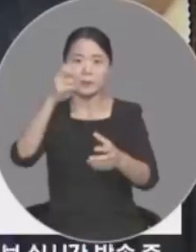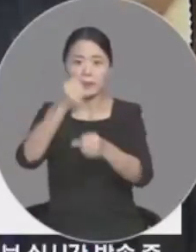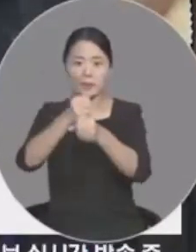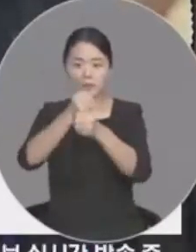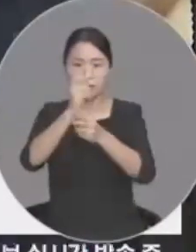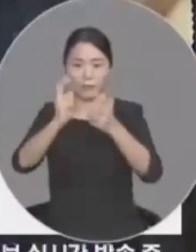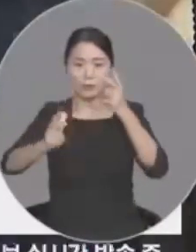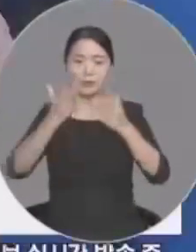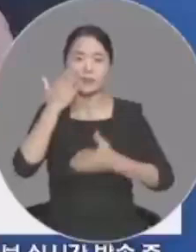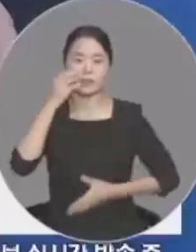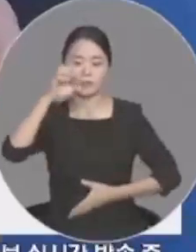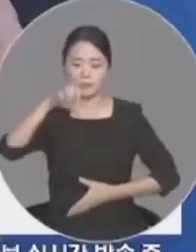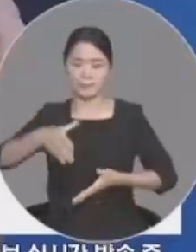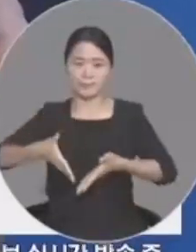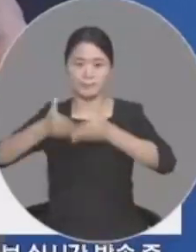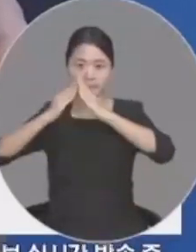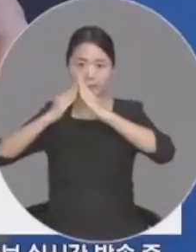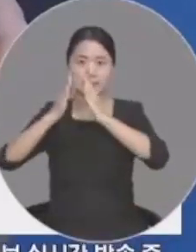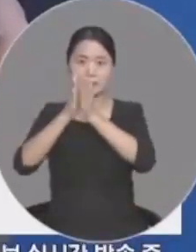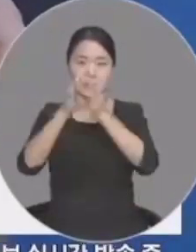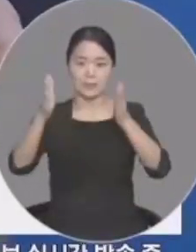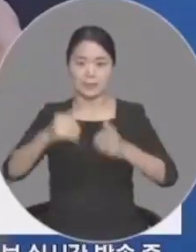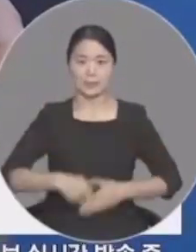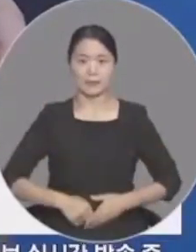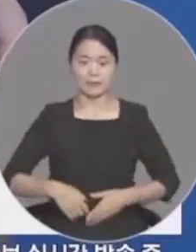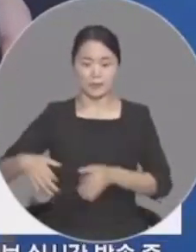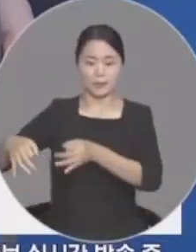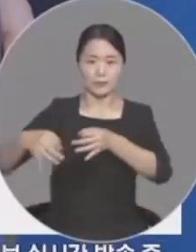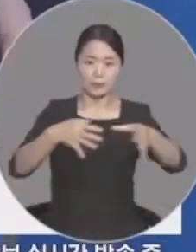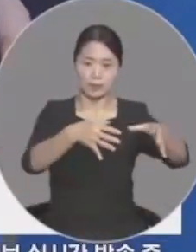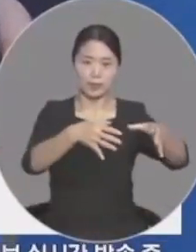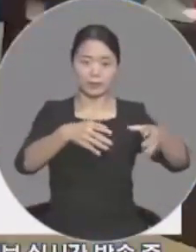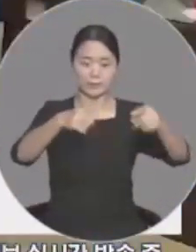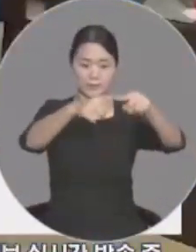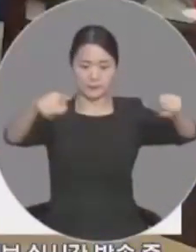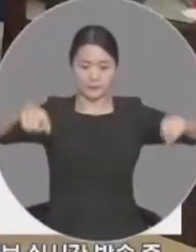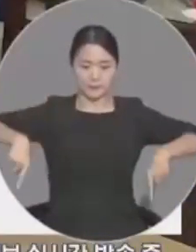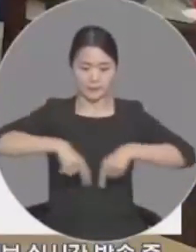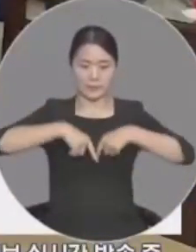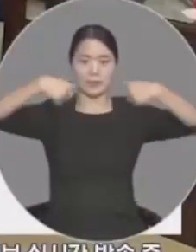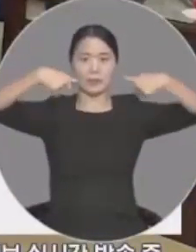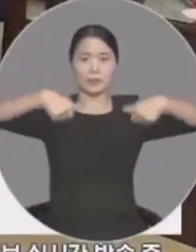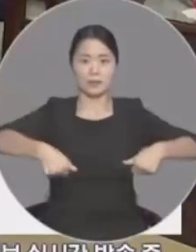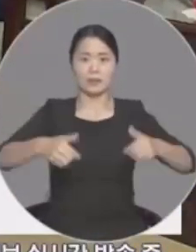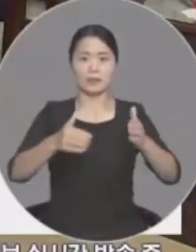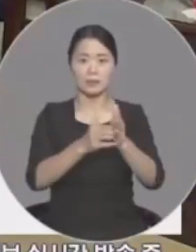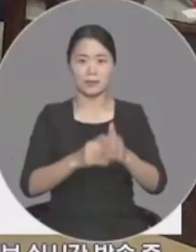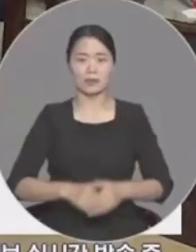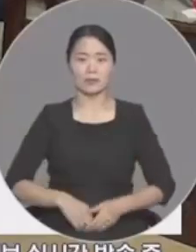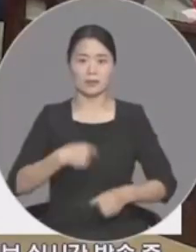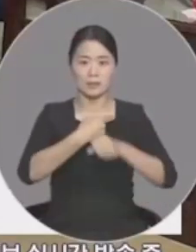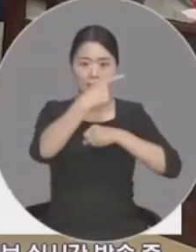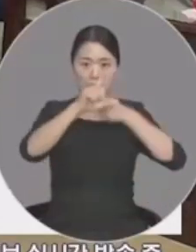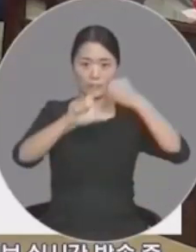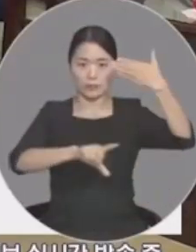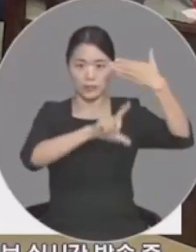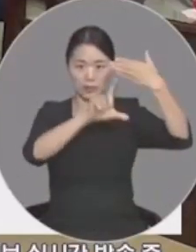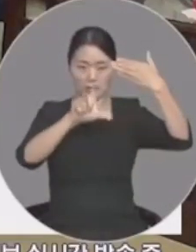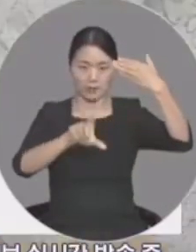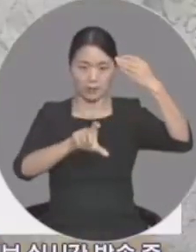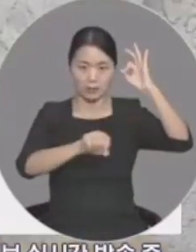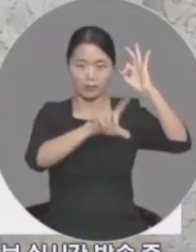주 KD 탱크 터미널과 투자 양해각서를 체결하고 내년 10월까지 온산 국가산단 유휴 부지에